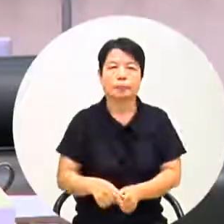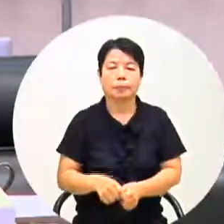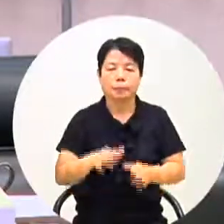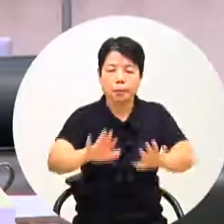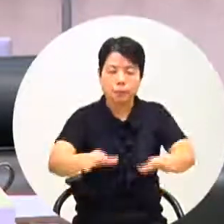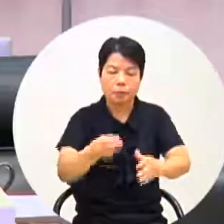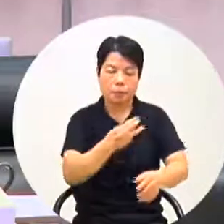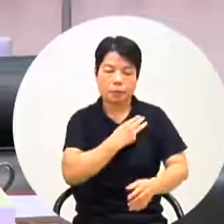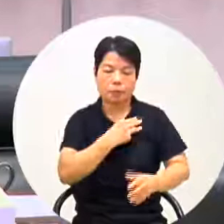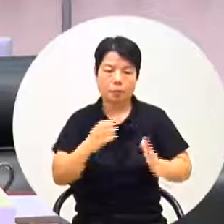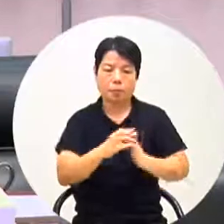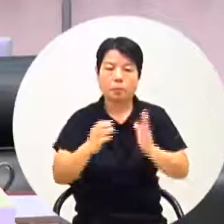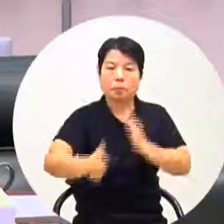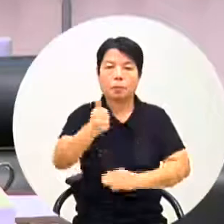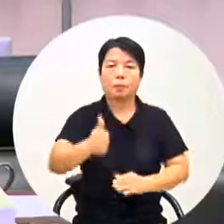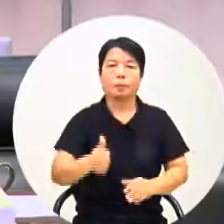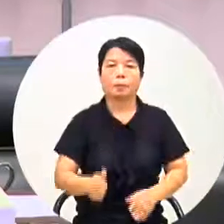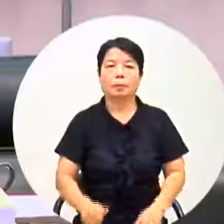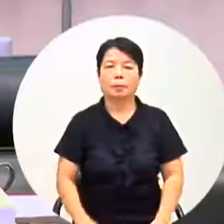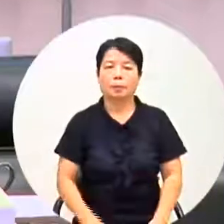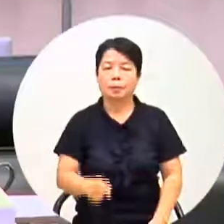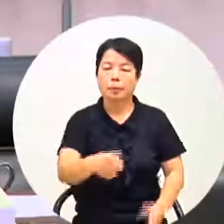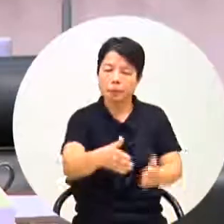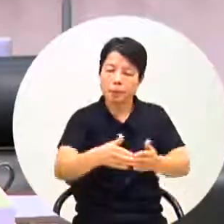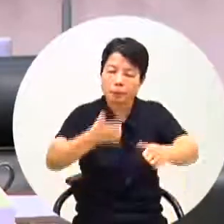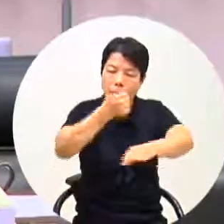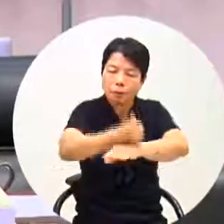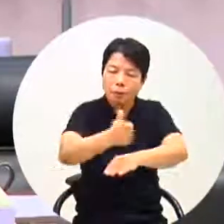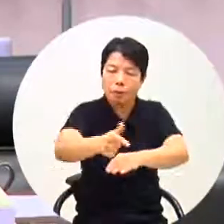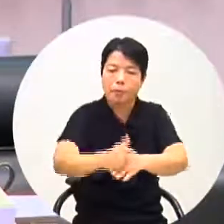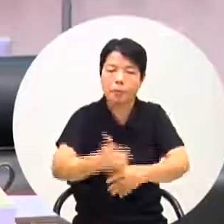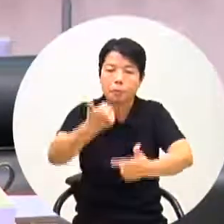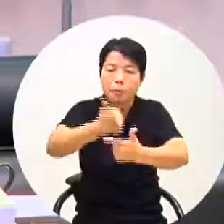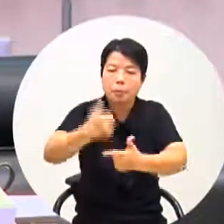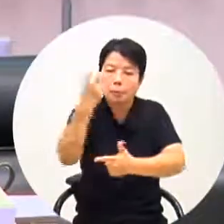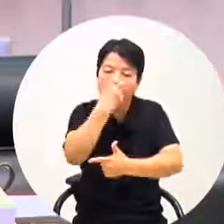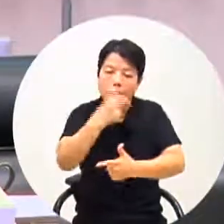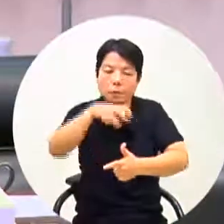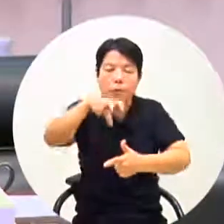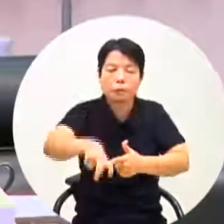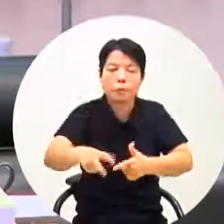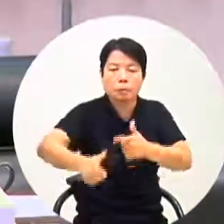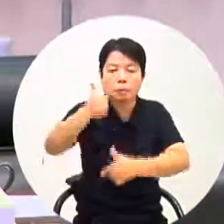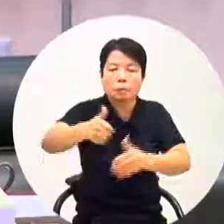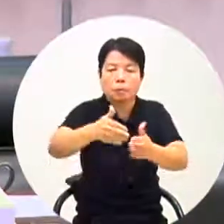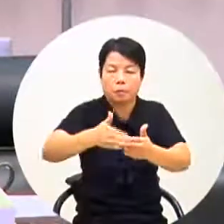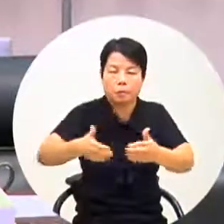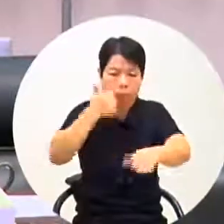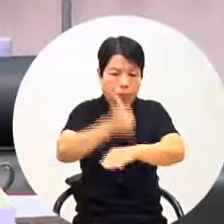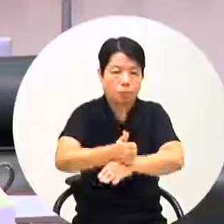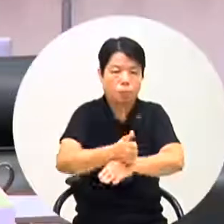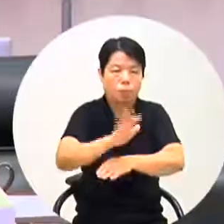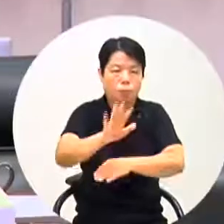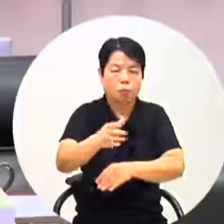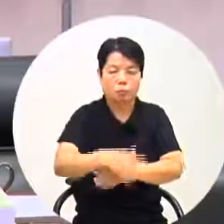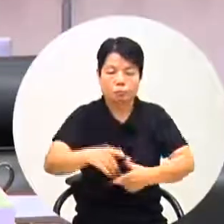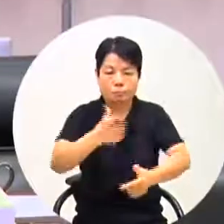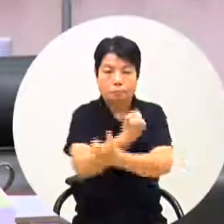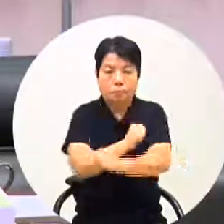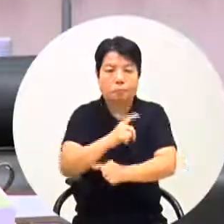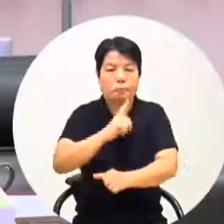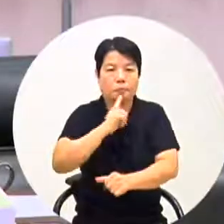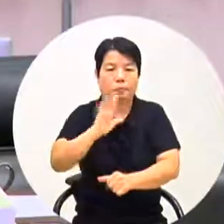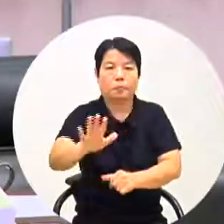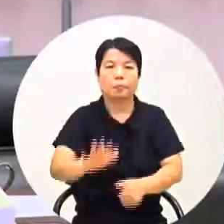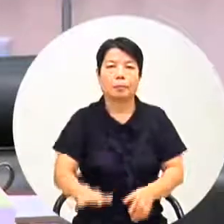局长，我想你也是担任过我们建管处处长出身的这个局长，你就一并说明，就是那个